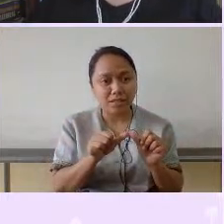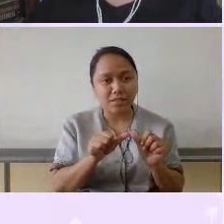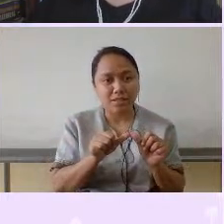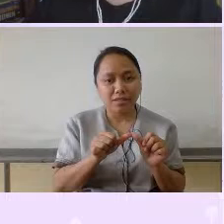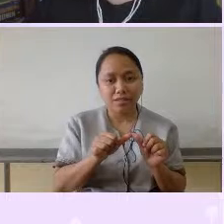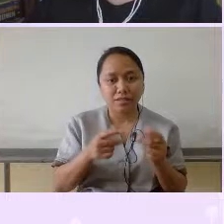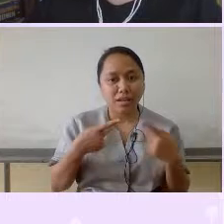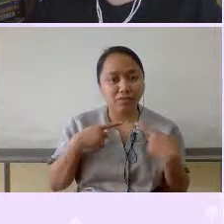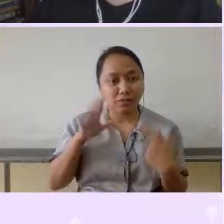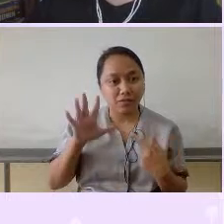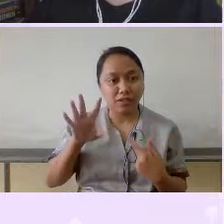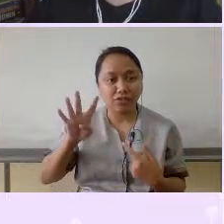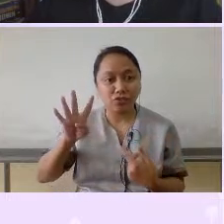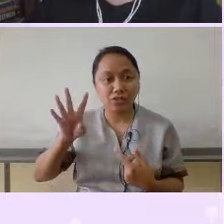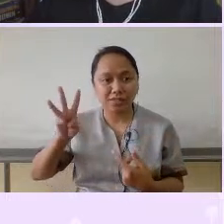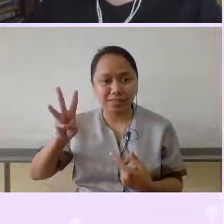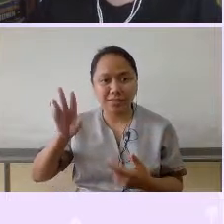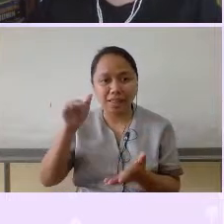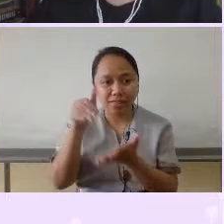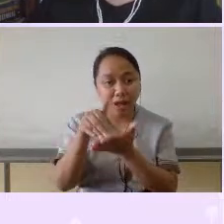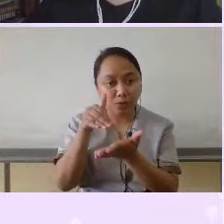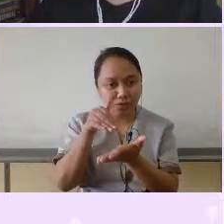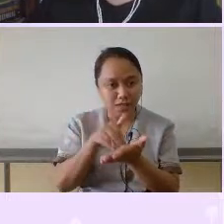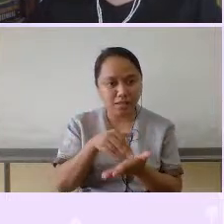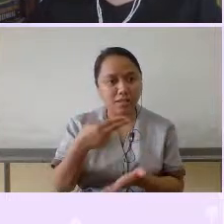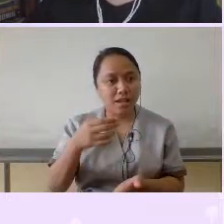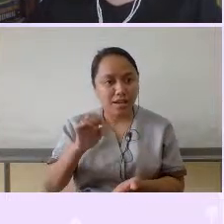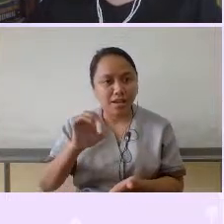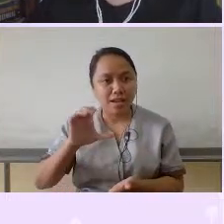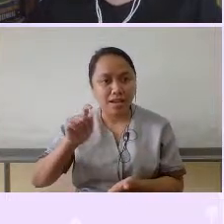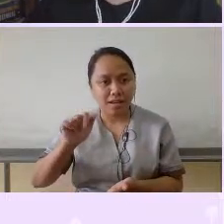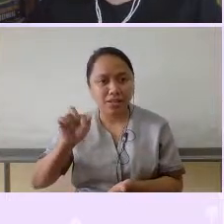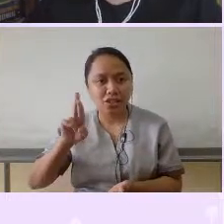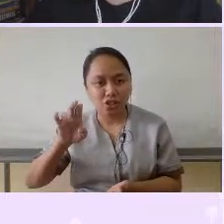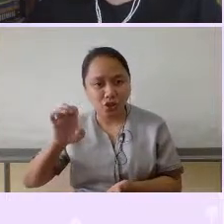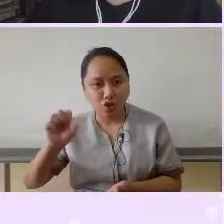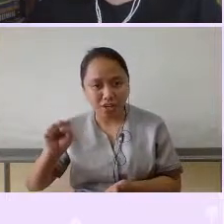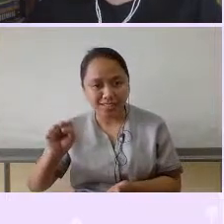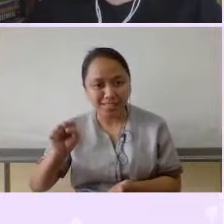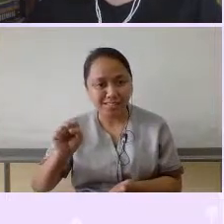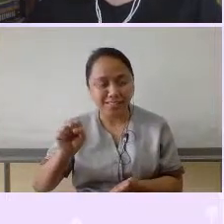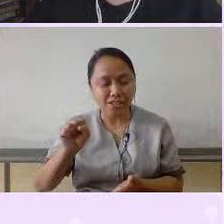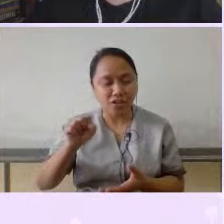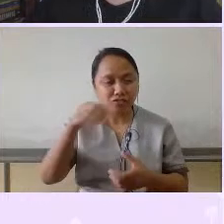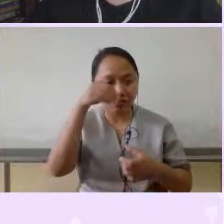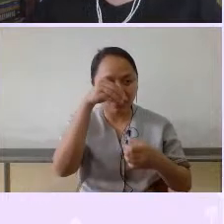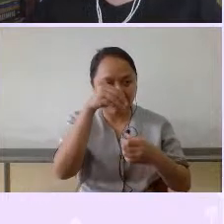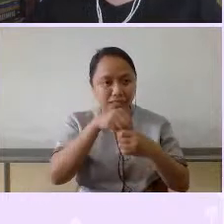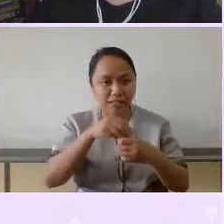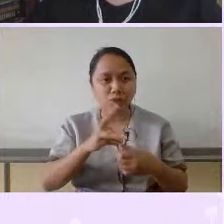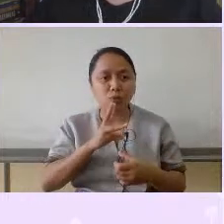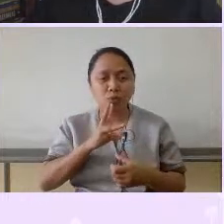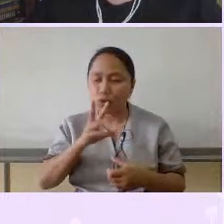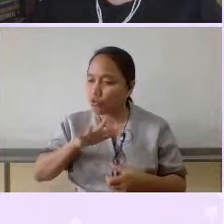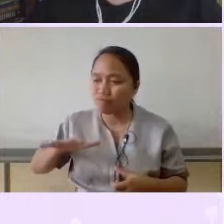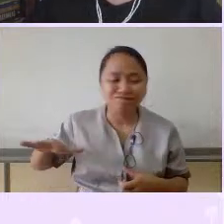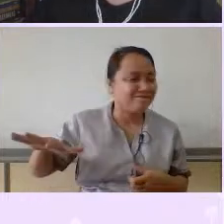546,000 hectares of inland waters or yung mga inland